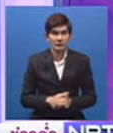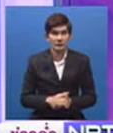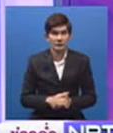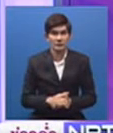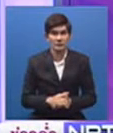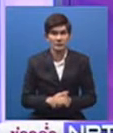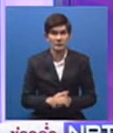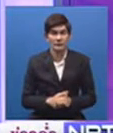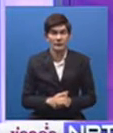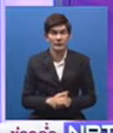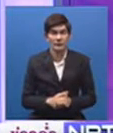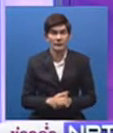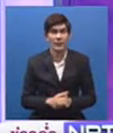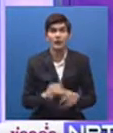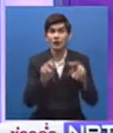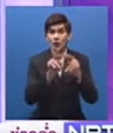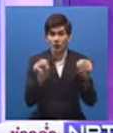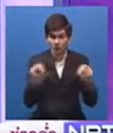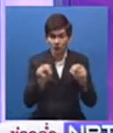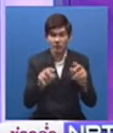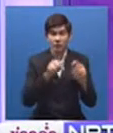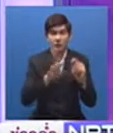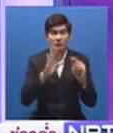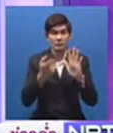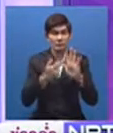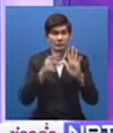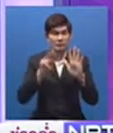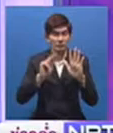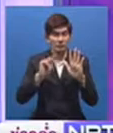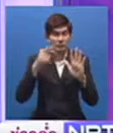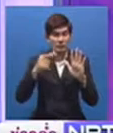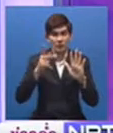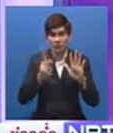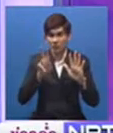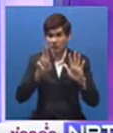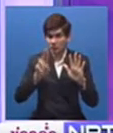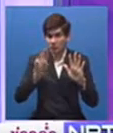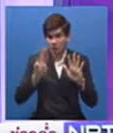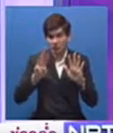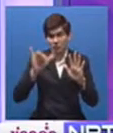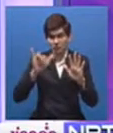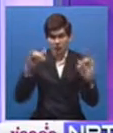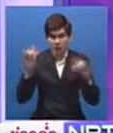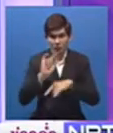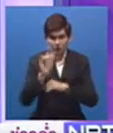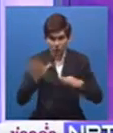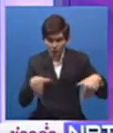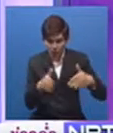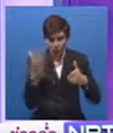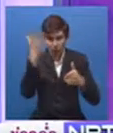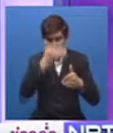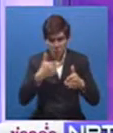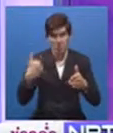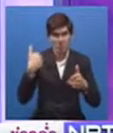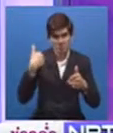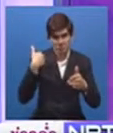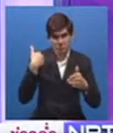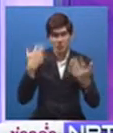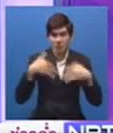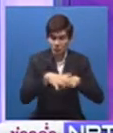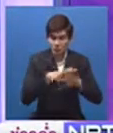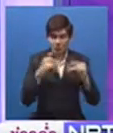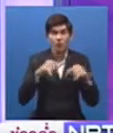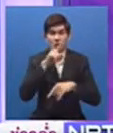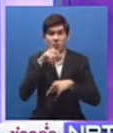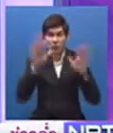ชาวอำเภอบางกรวยจังหวัดนนทบุรีได้ร่วมโครงการครองสวยน้ำใสเน่ในวันพ่อแห่งชาติส่วนที่จังหวัดชัยนาทหลายหน่วยงานร่วมจัด